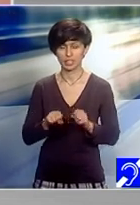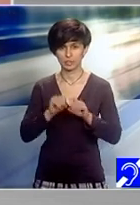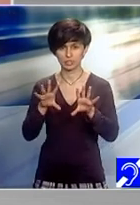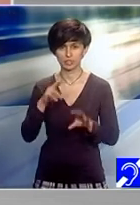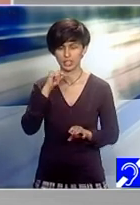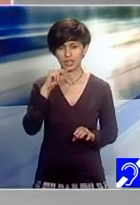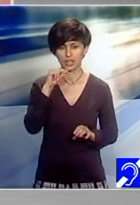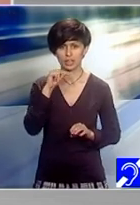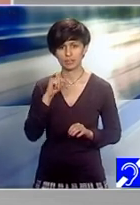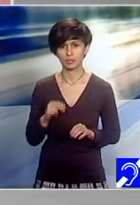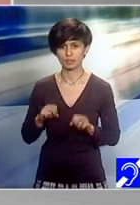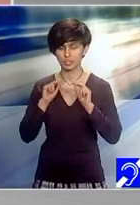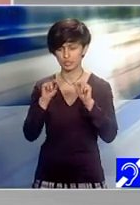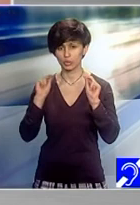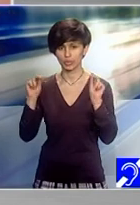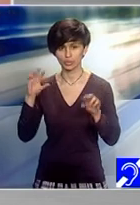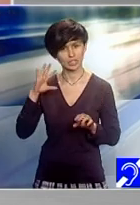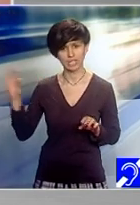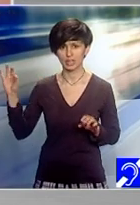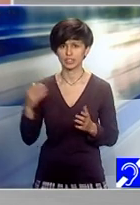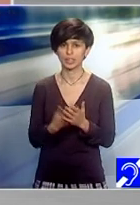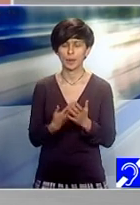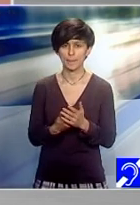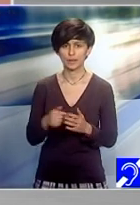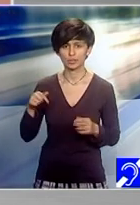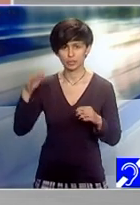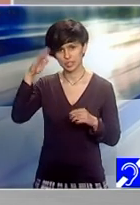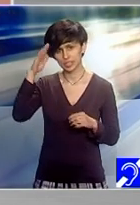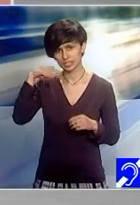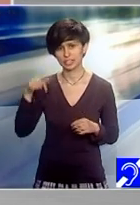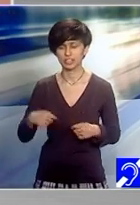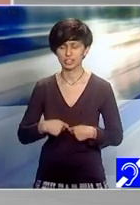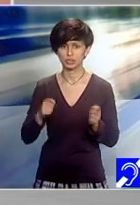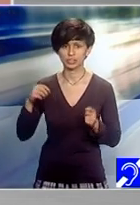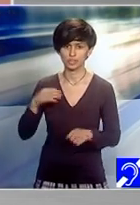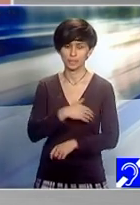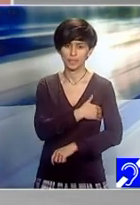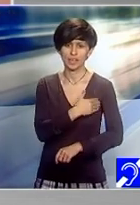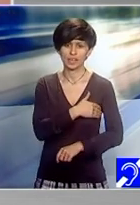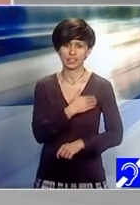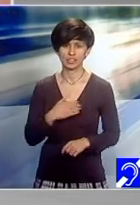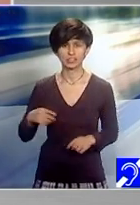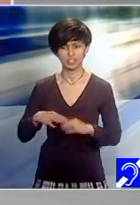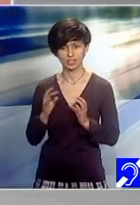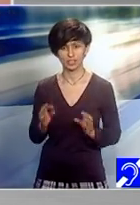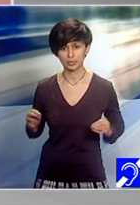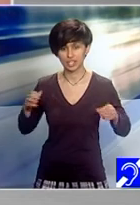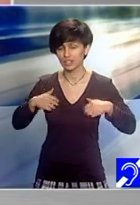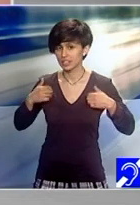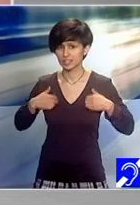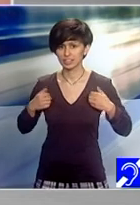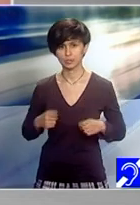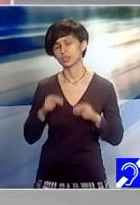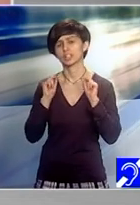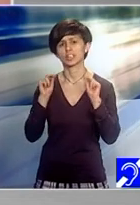educație altfel, pentru că în aceste zile toți elevii din România se bucură de cursuri așa cum le place, fără stres învățatului,